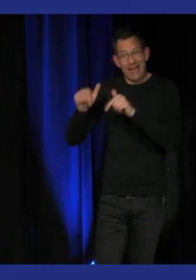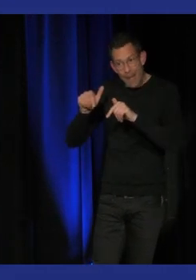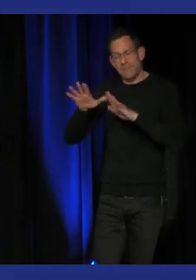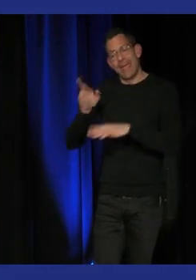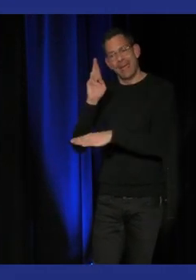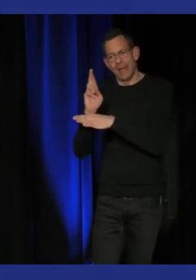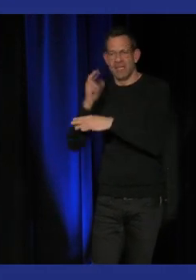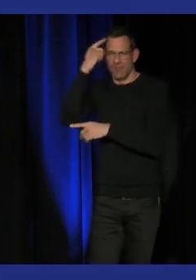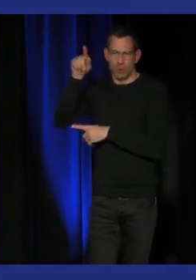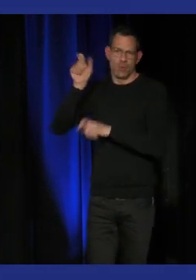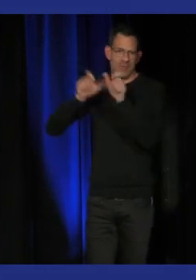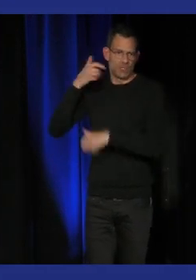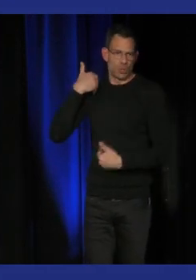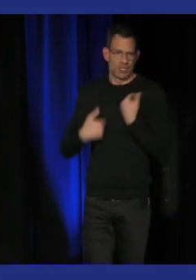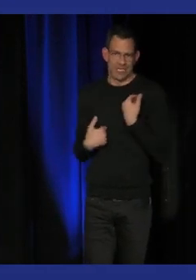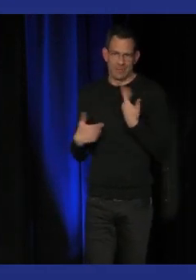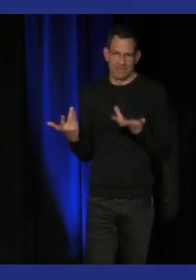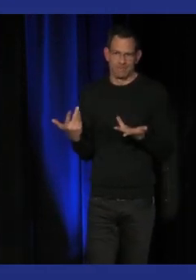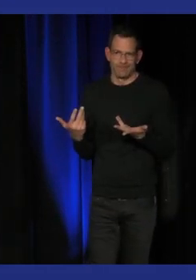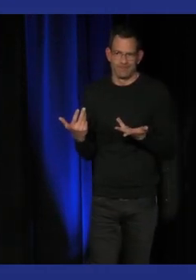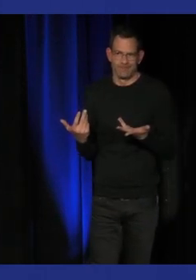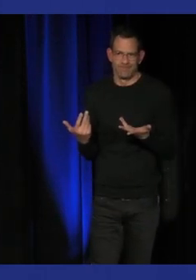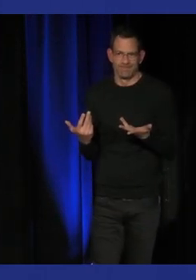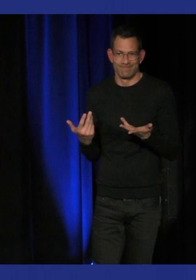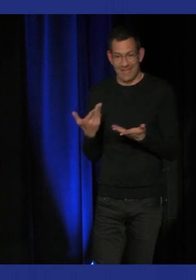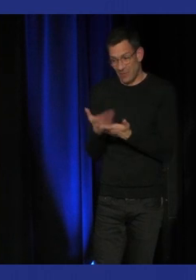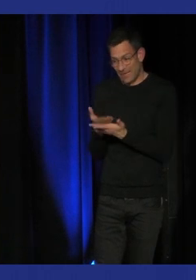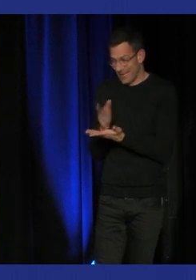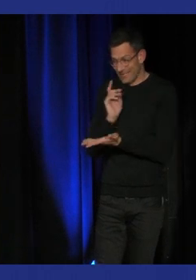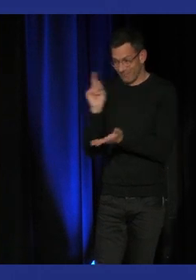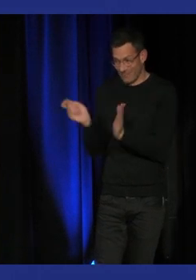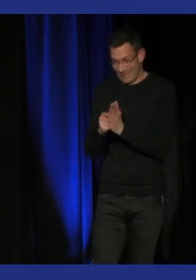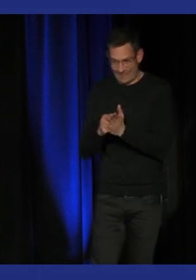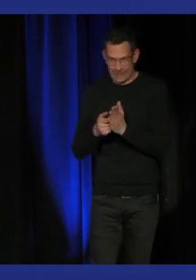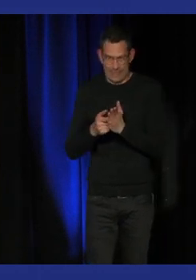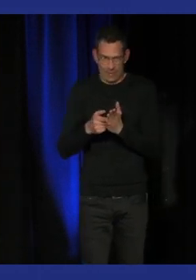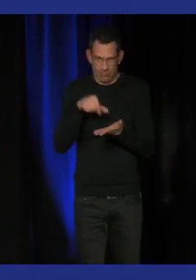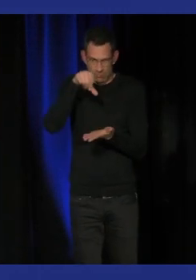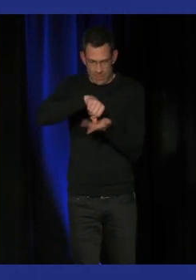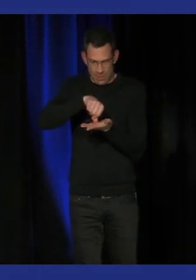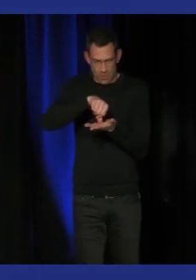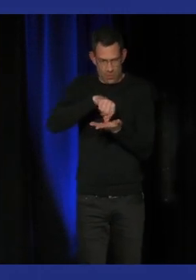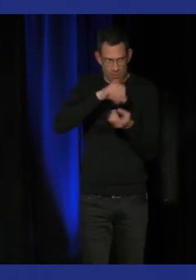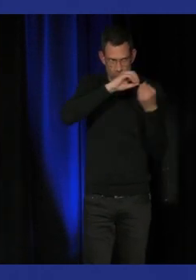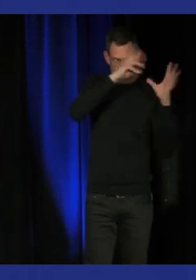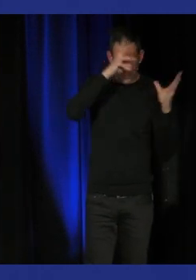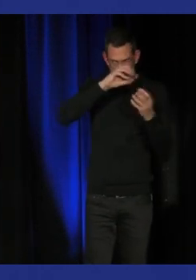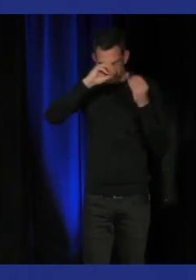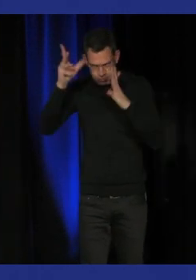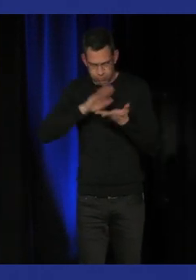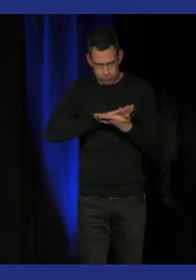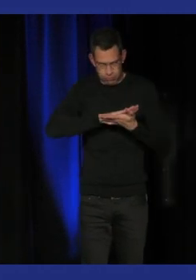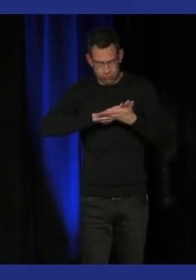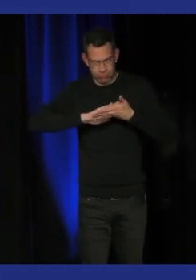réservé aux personnes handicapées. Donc, on était bien à un moment charnière de bascule d'une conception à une autre. Et la ligne 14